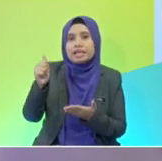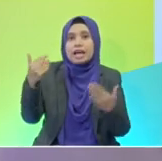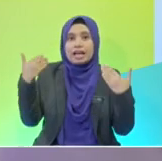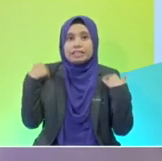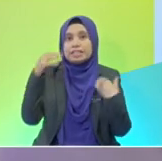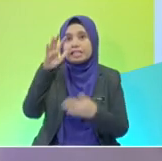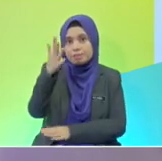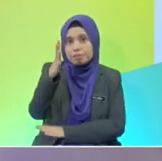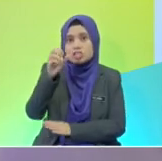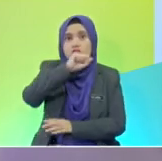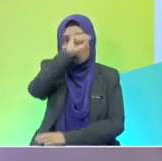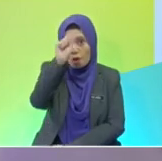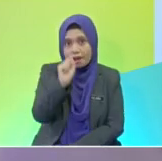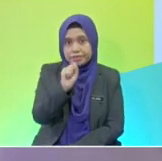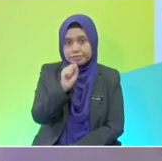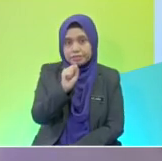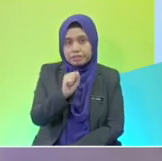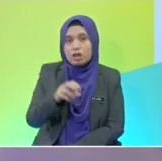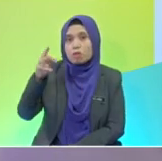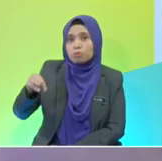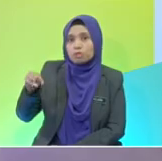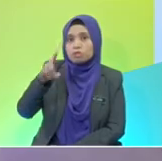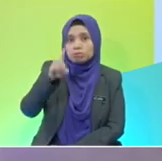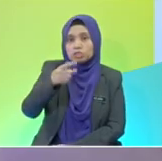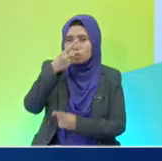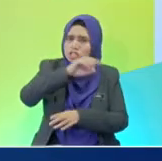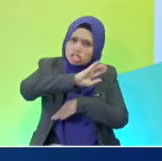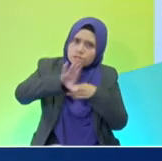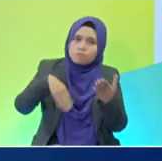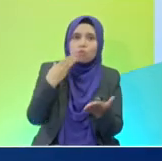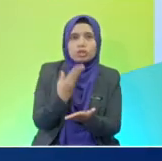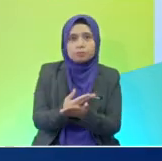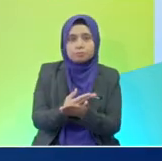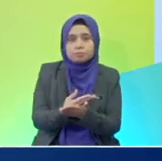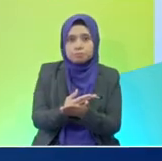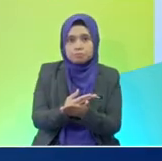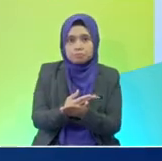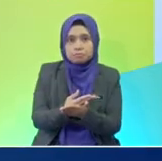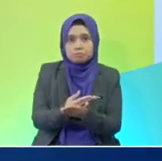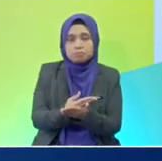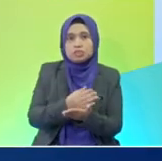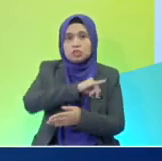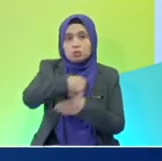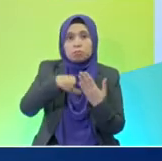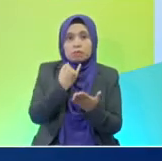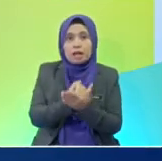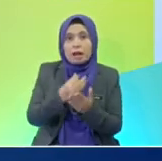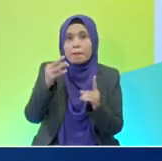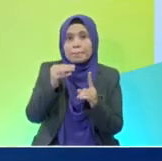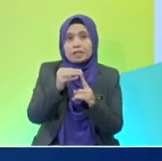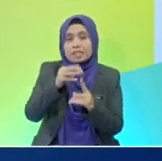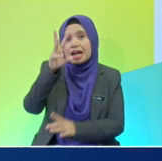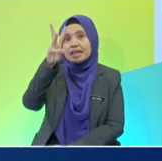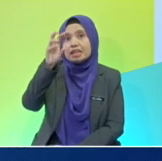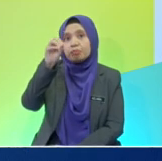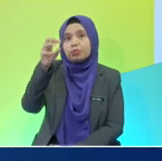15 soal lain di mana murid belum menjawab ke semuanya oke seterusnya adalah Jumlah makkahnya adalah 60